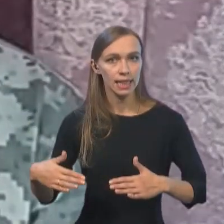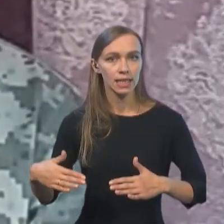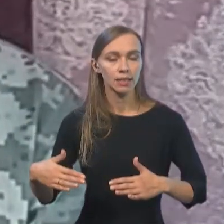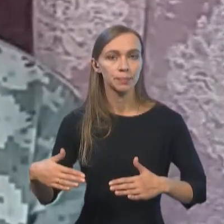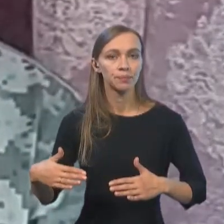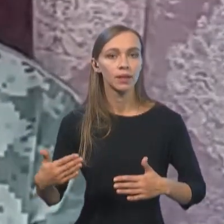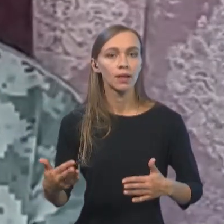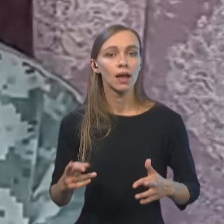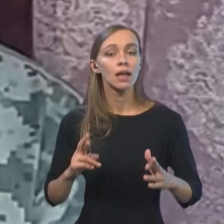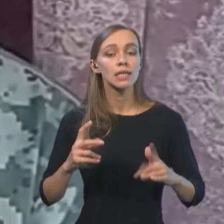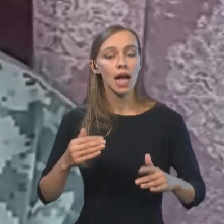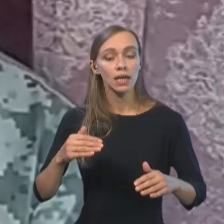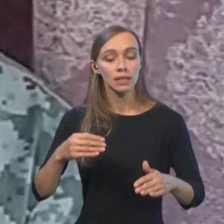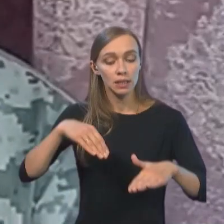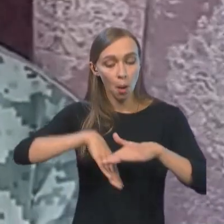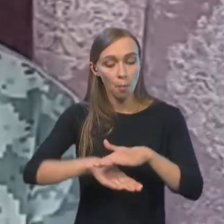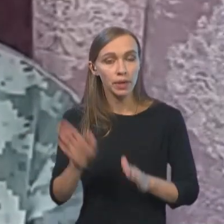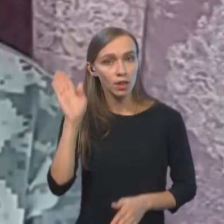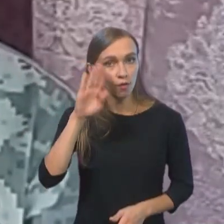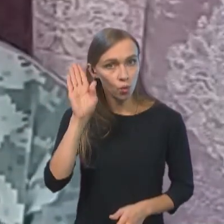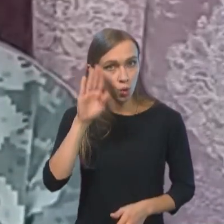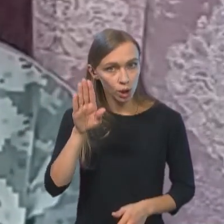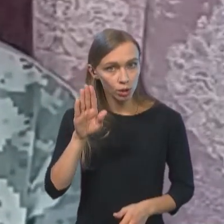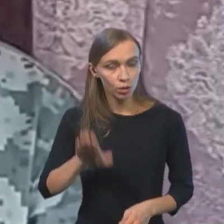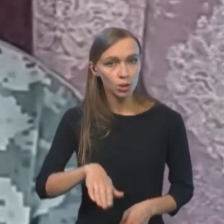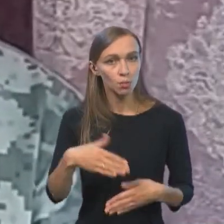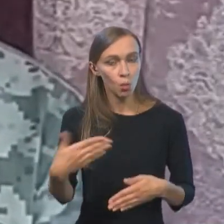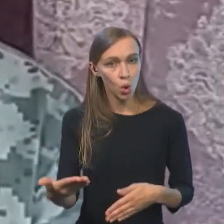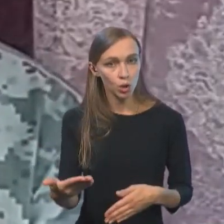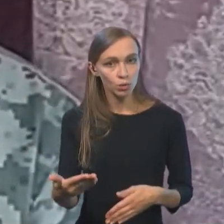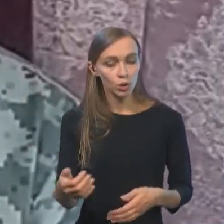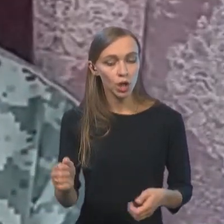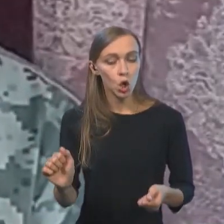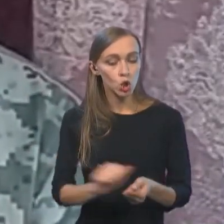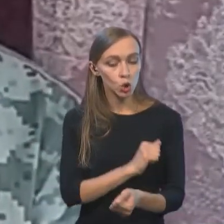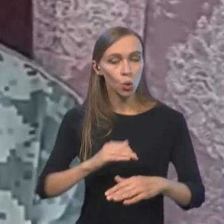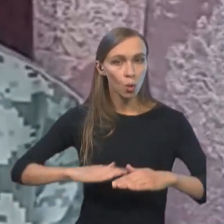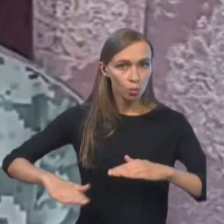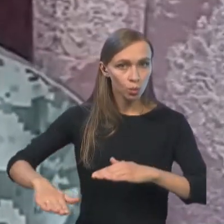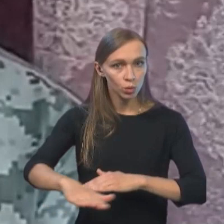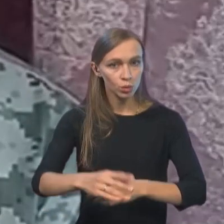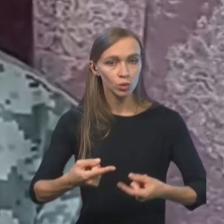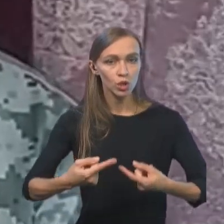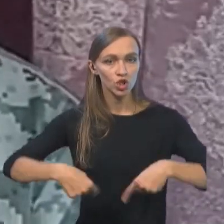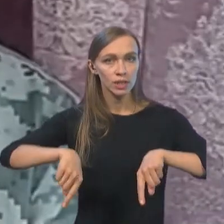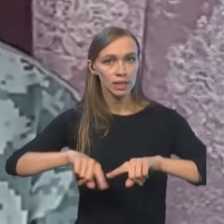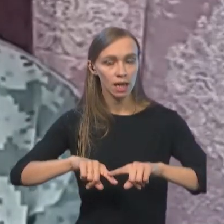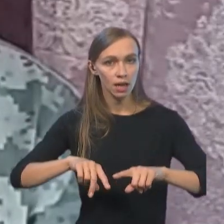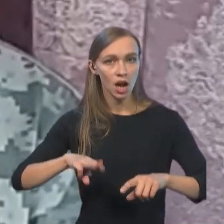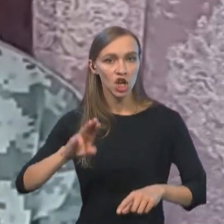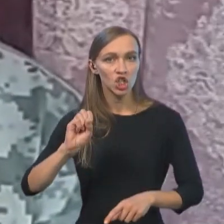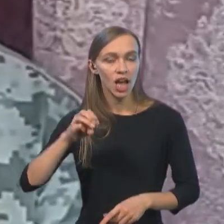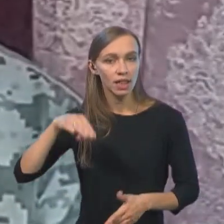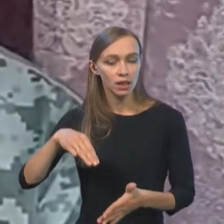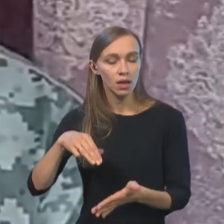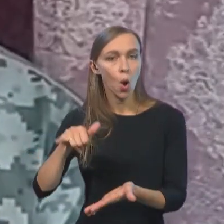ракетоносії як з підводного способу атомні ракетоносці, з сухопутної частини, тобто шахтних установок, як